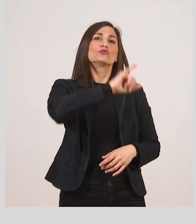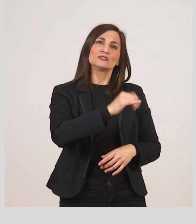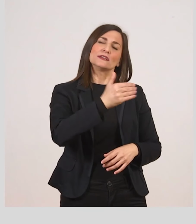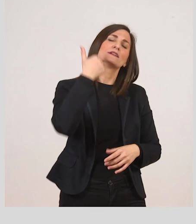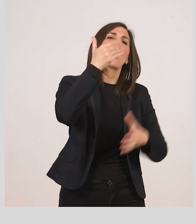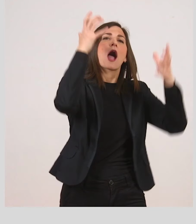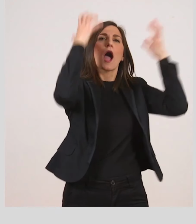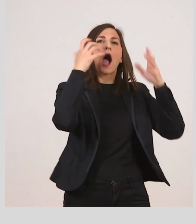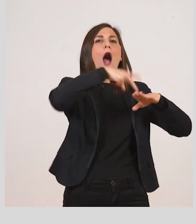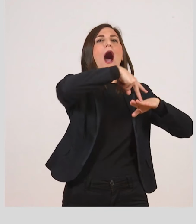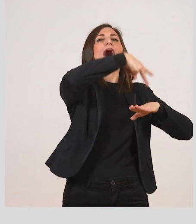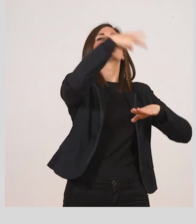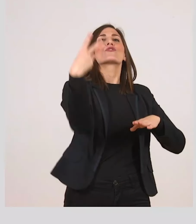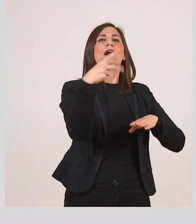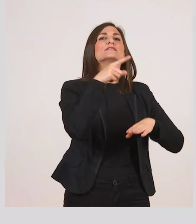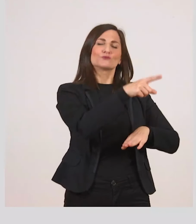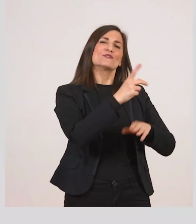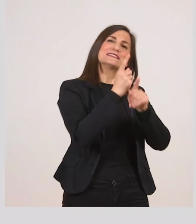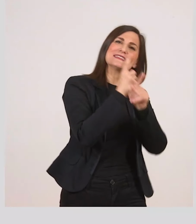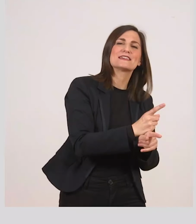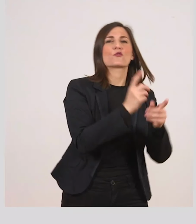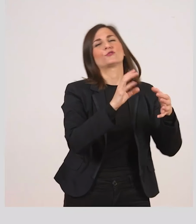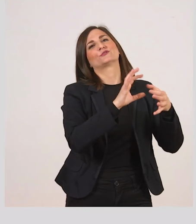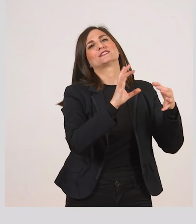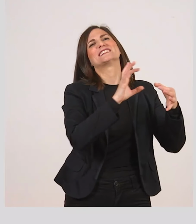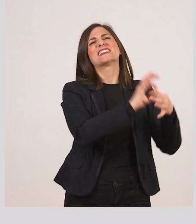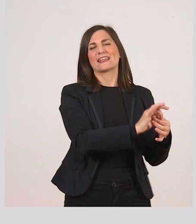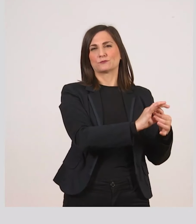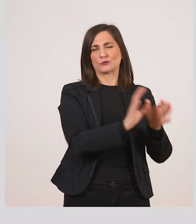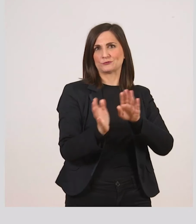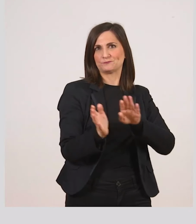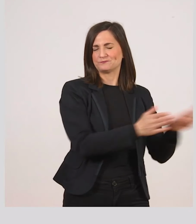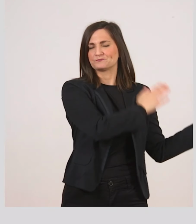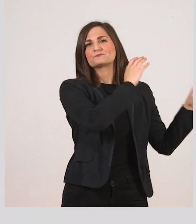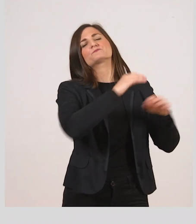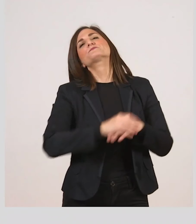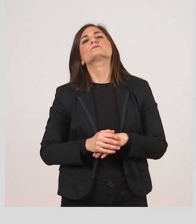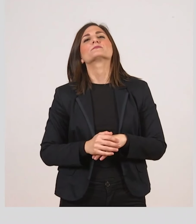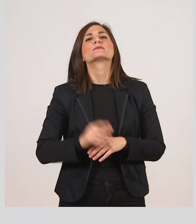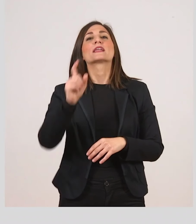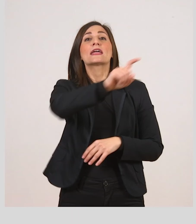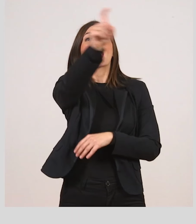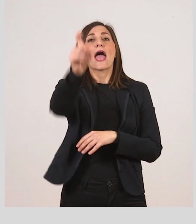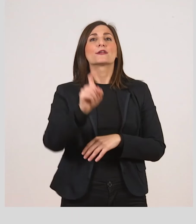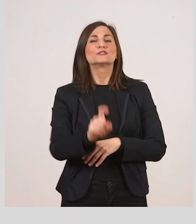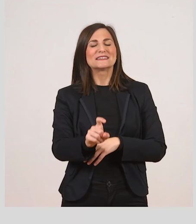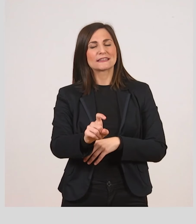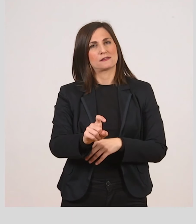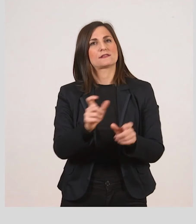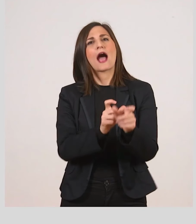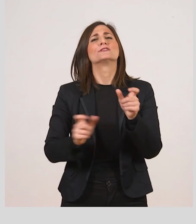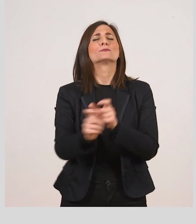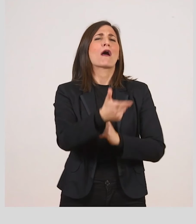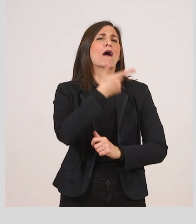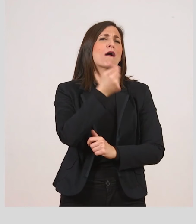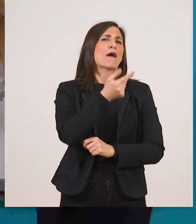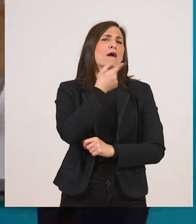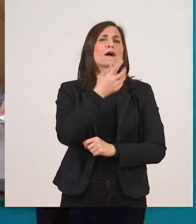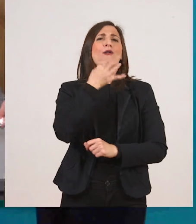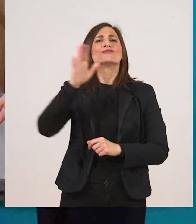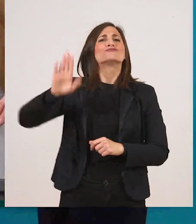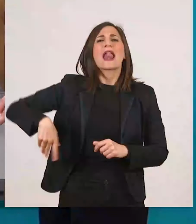Έτσι. Εύκολο. Ερωτηματικές αντωνυμίες. Πολύ εύκολο, γιατί στο τέλος της πρότασης υπάρχει